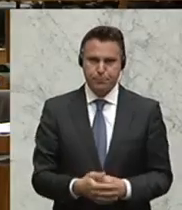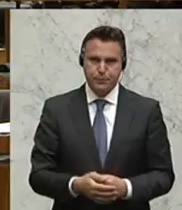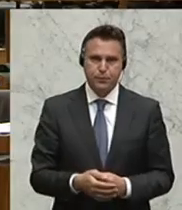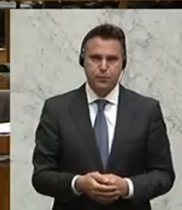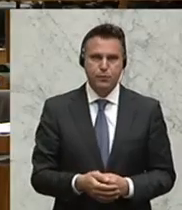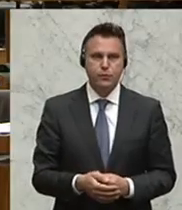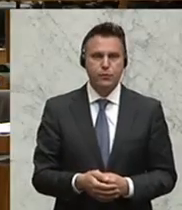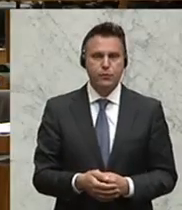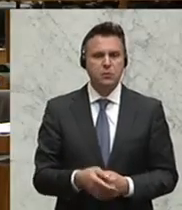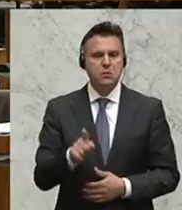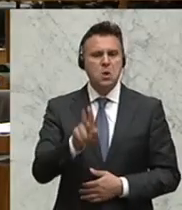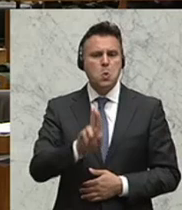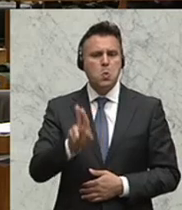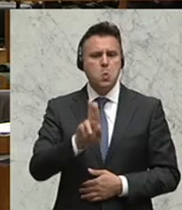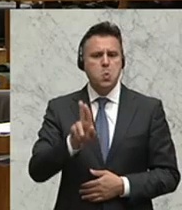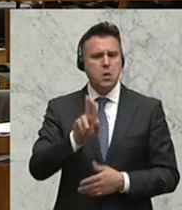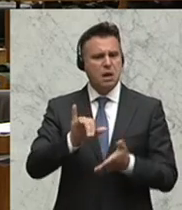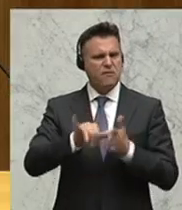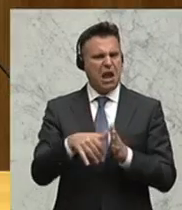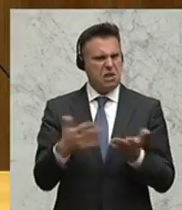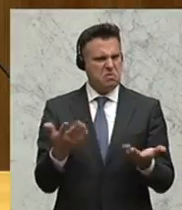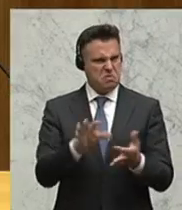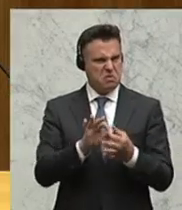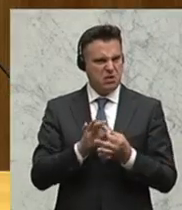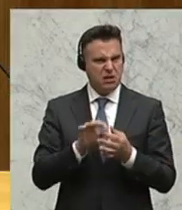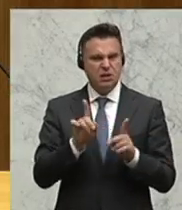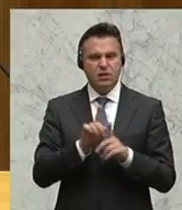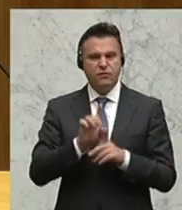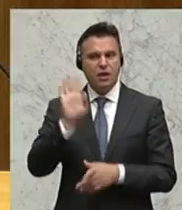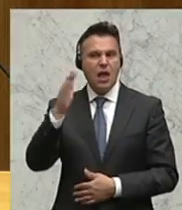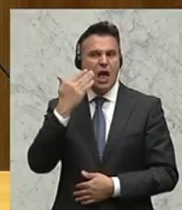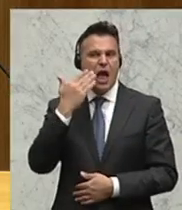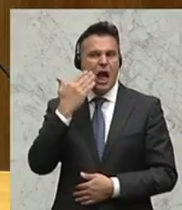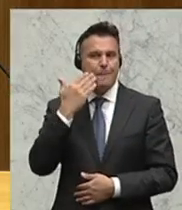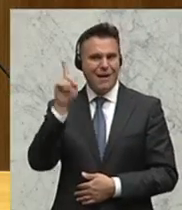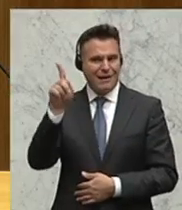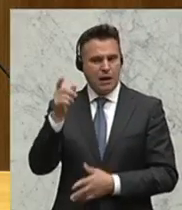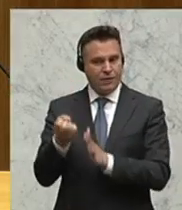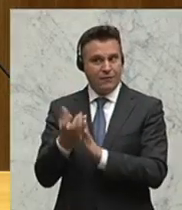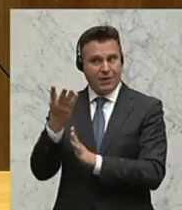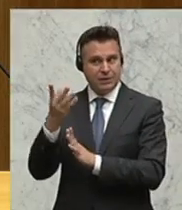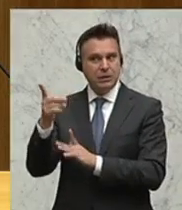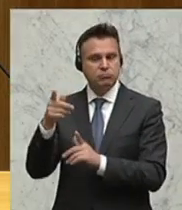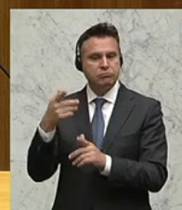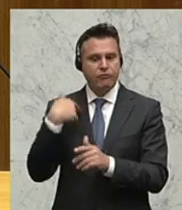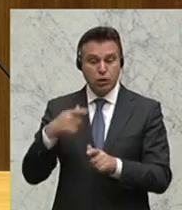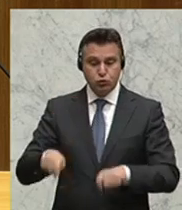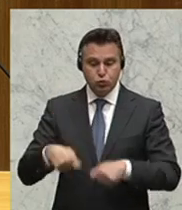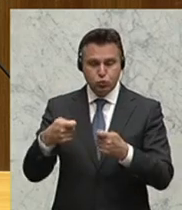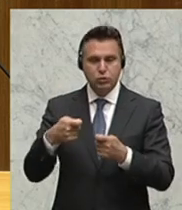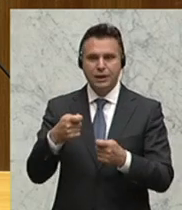Was ist denn das? Hat es denn da mit dem Uhudler auf sich? Das ist eigentlich die amerikanische Rebe, eine Direktträgerrebe, die gegen die Reblaus resistent